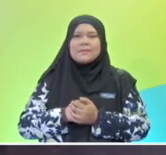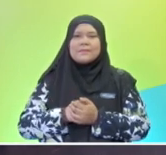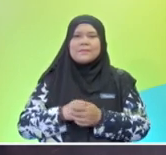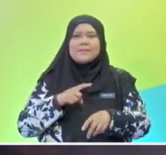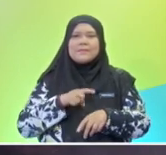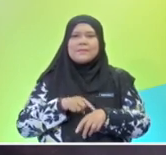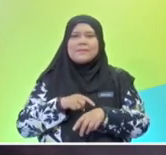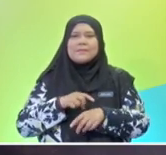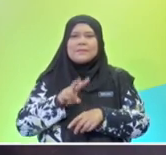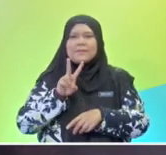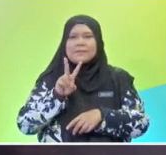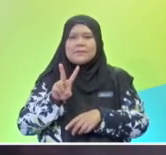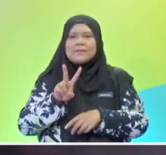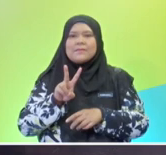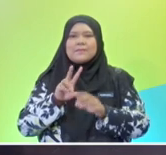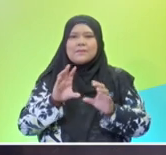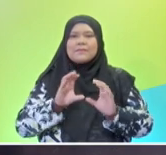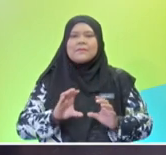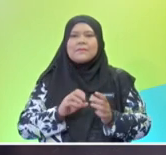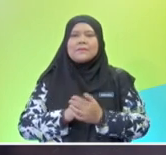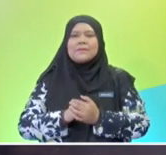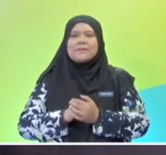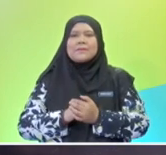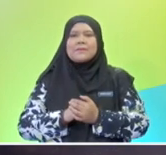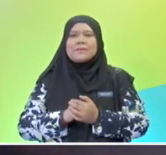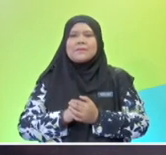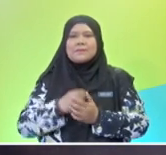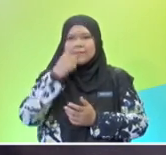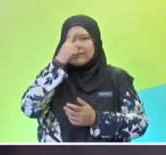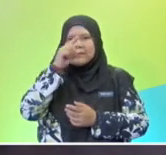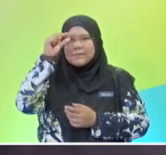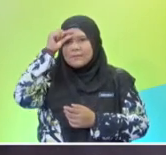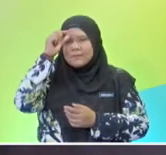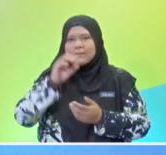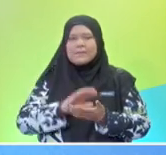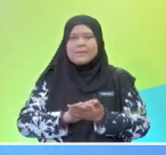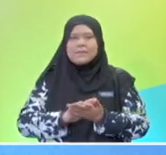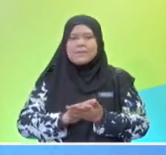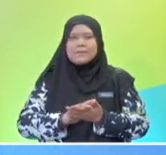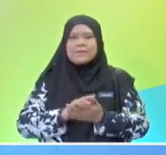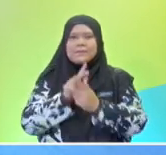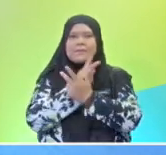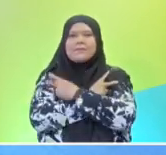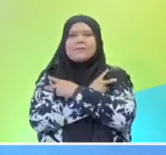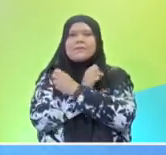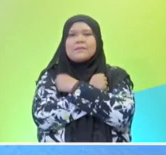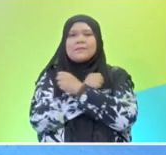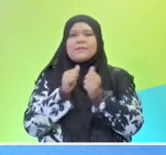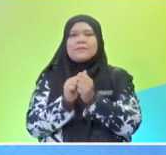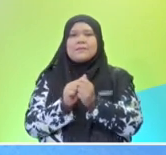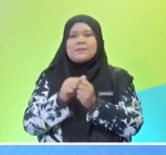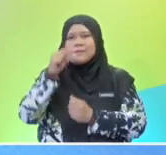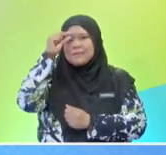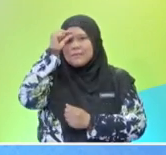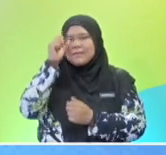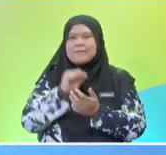mengedarkan kasih sayang terhadap keluarga atau terhadap abang. Nyatakan dua cara mengedarkan kasih sayang terhadap abang. Saya ada abang,